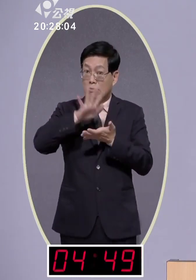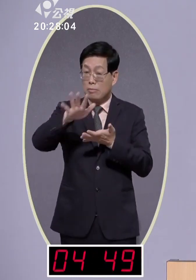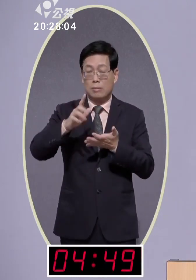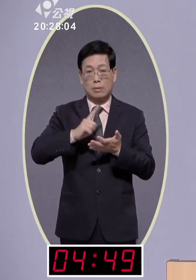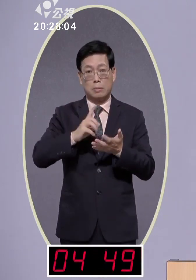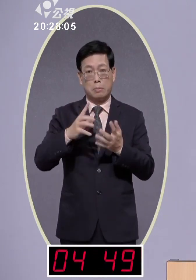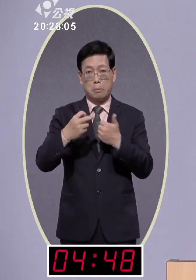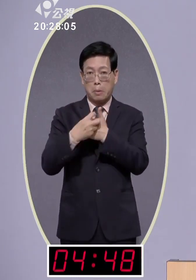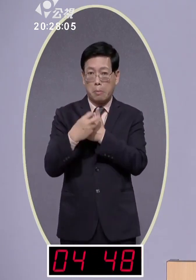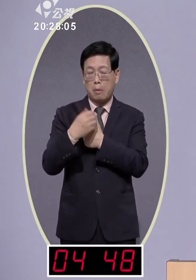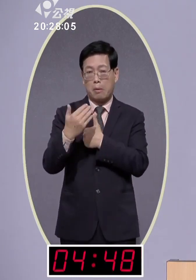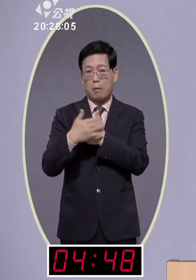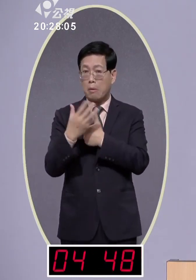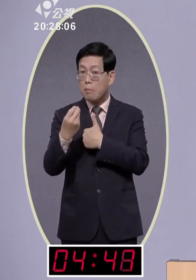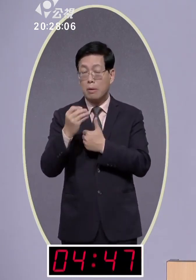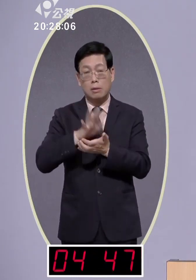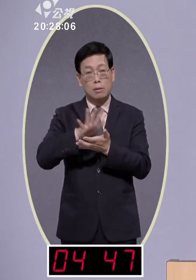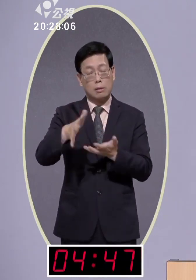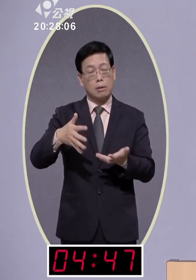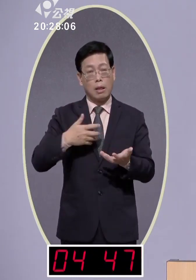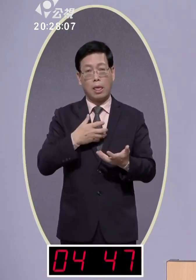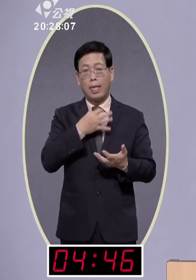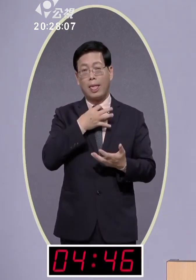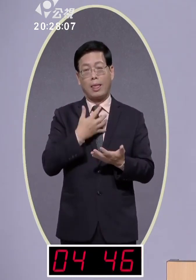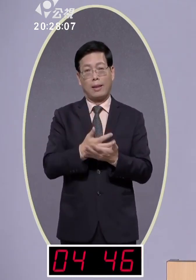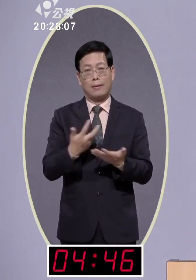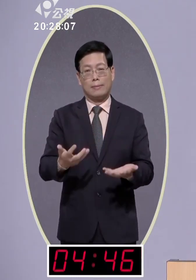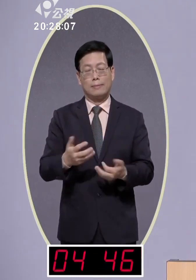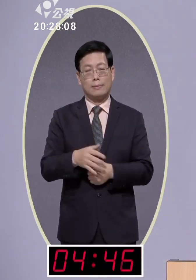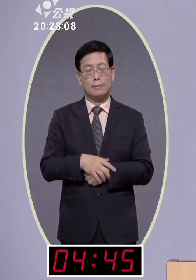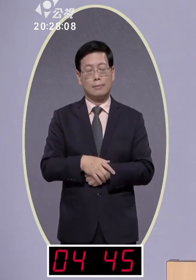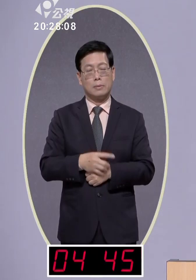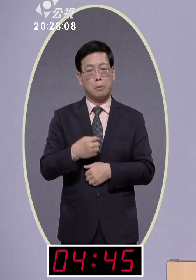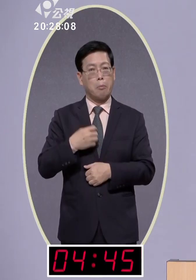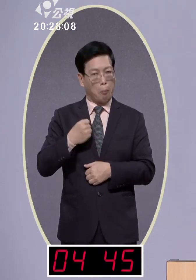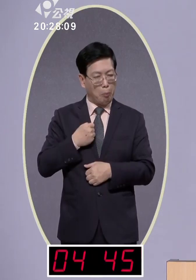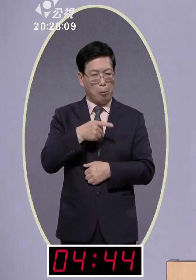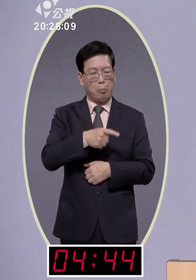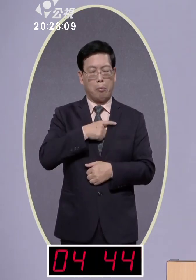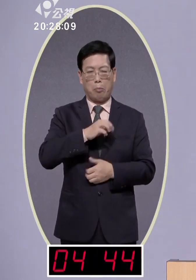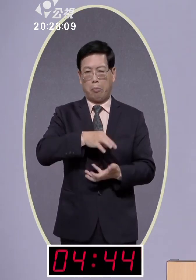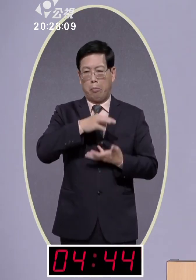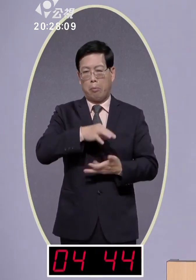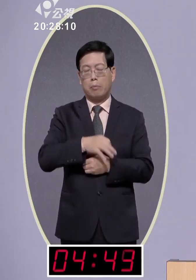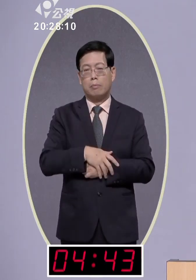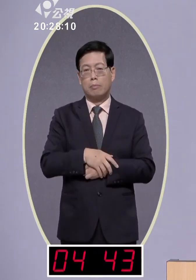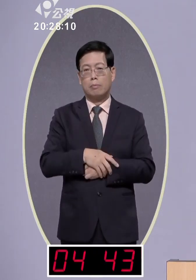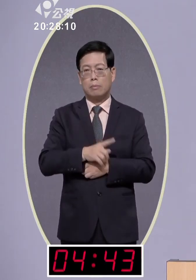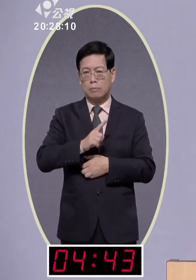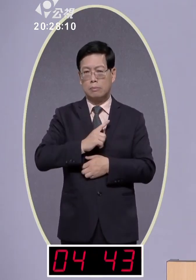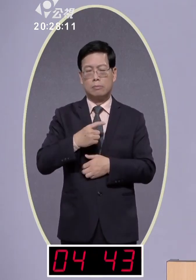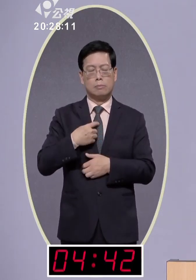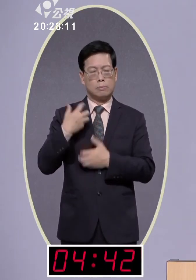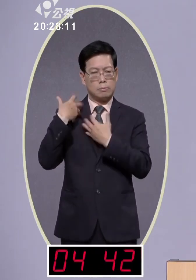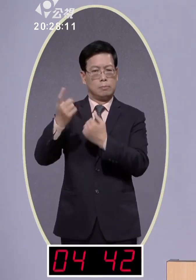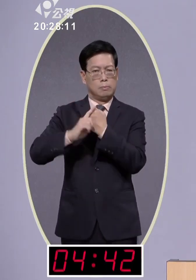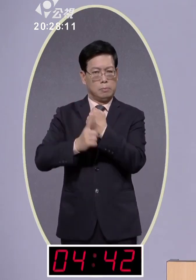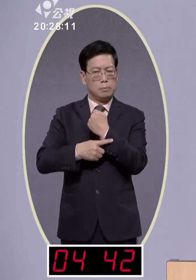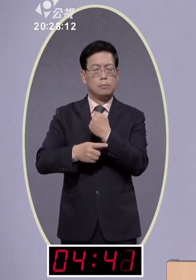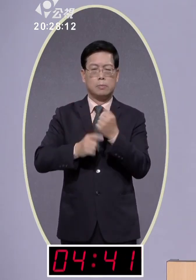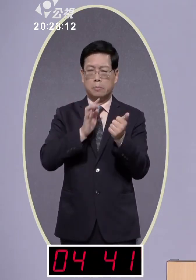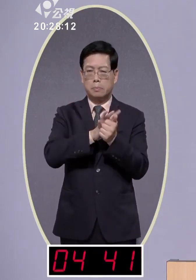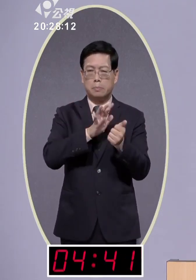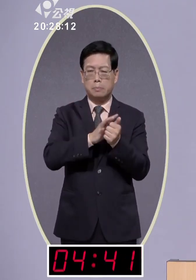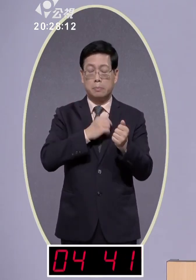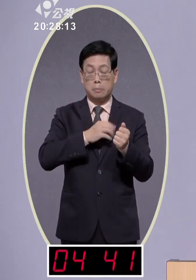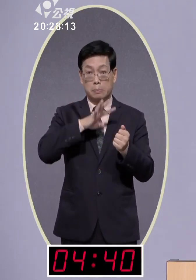依靠，没有人照顾，他以后的人生怎么办？我知道他们的焦虑，所以我们通过法律协助中高